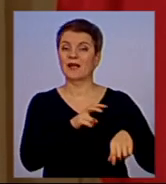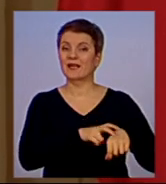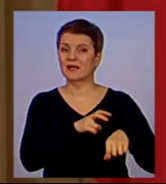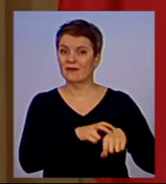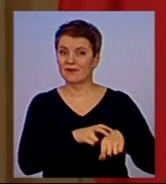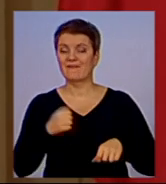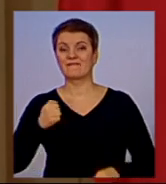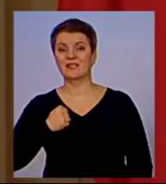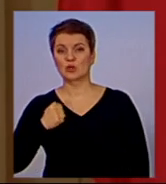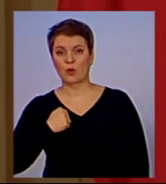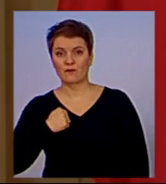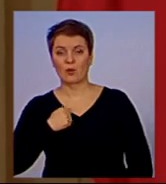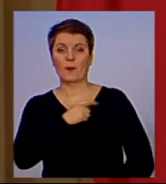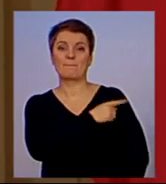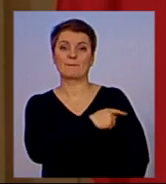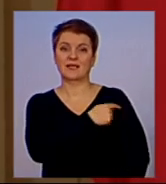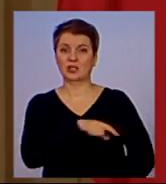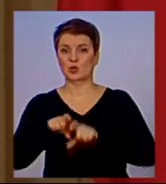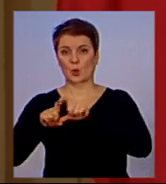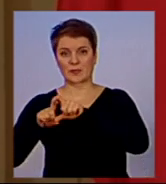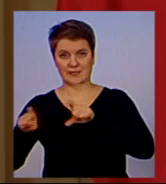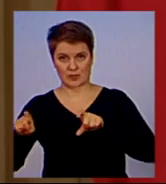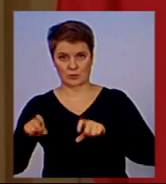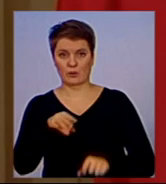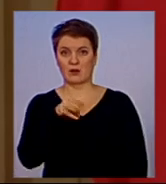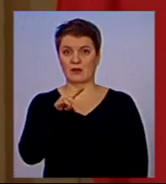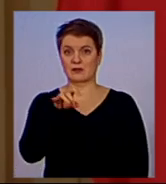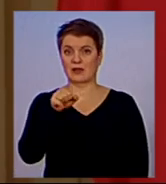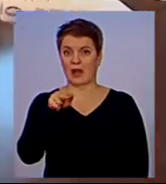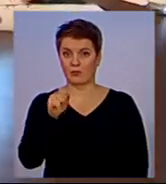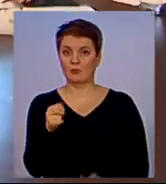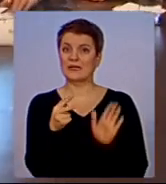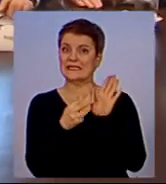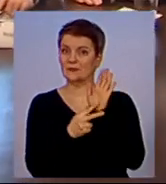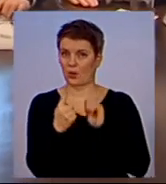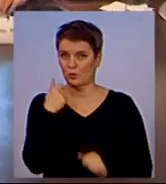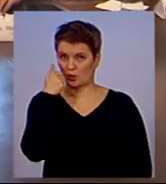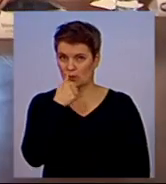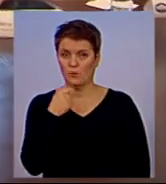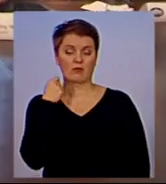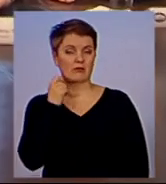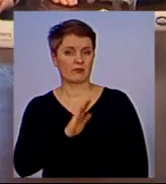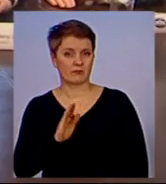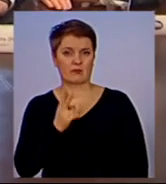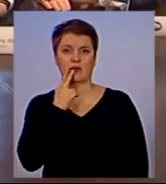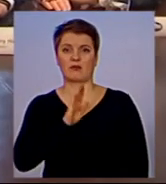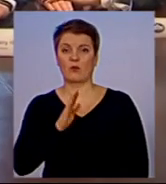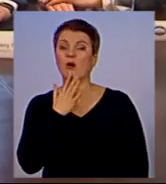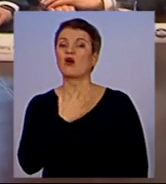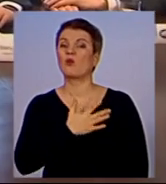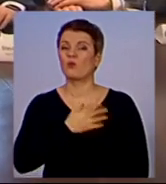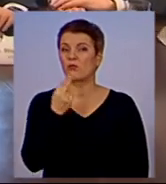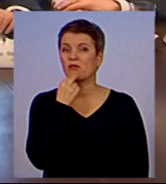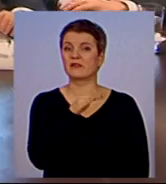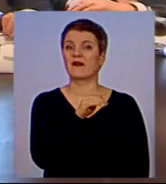медичного центру Волтера Рейда. Трампу 71 рік, він не вживає алкоголю і не курить, але полюбляє їжу із фастфуду.